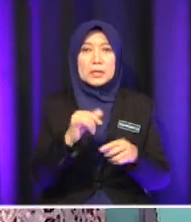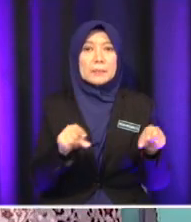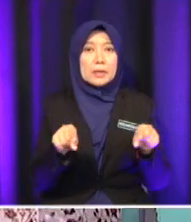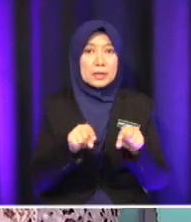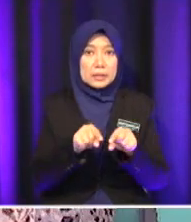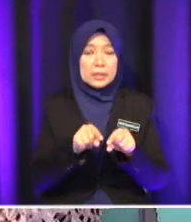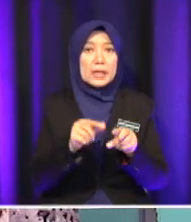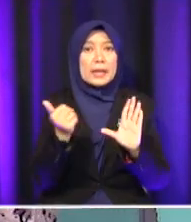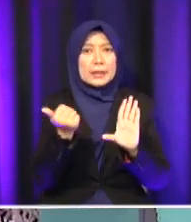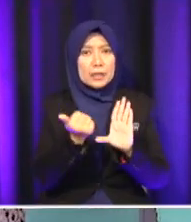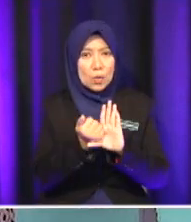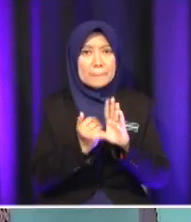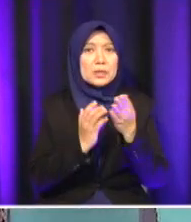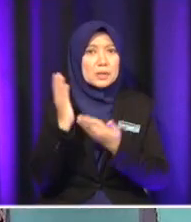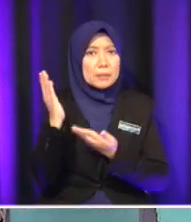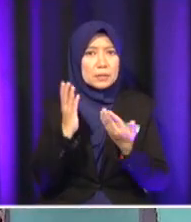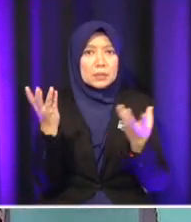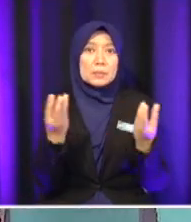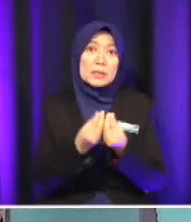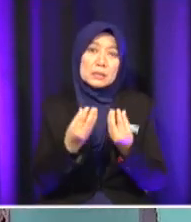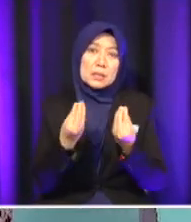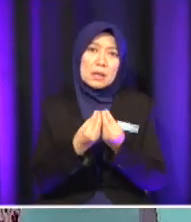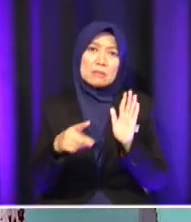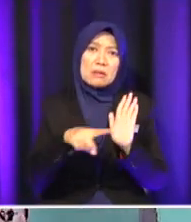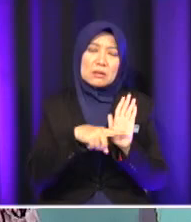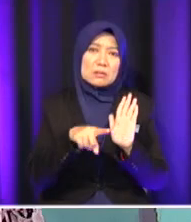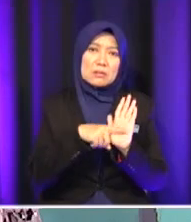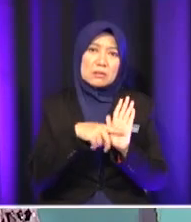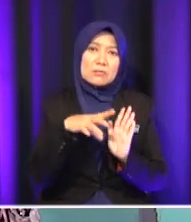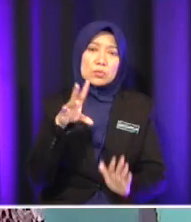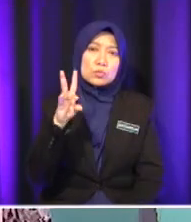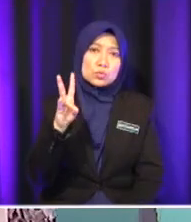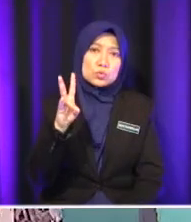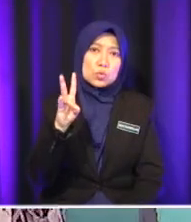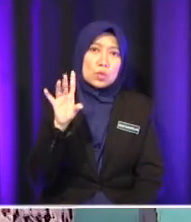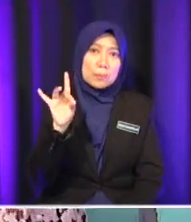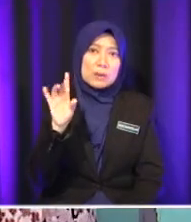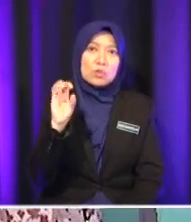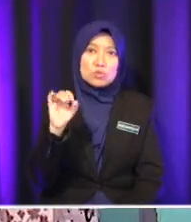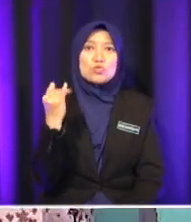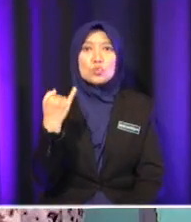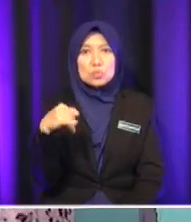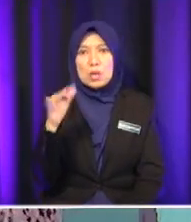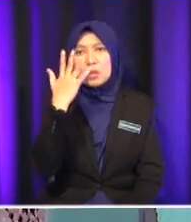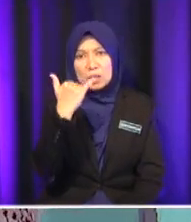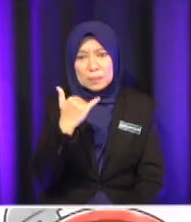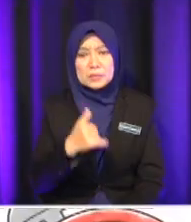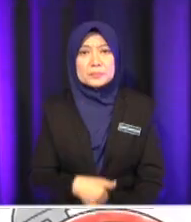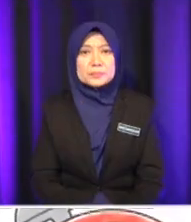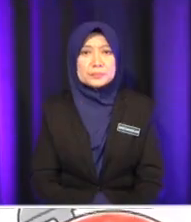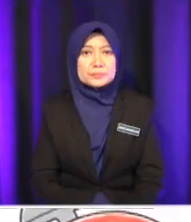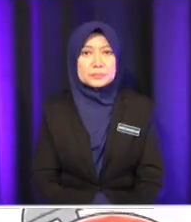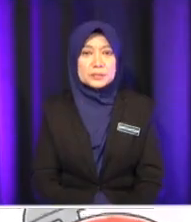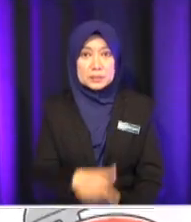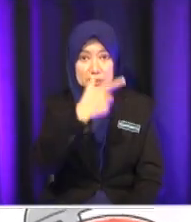perhematan kita tuh bernilai negatif rm780 juta Oke kesimpulannya